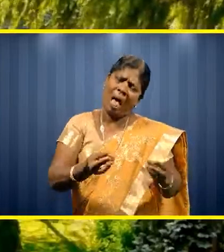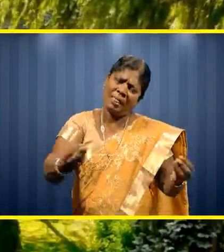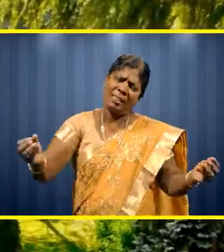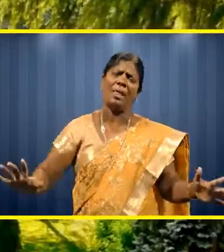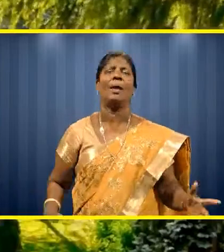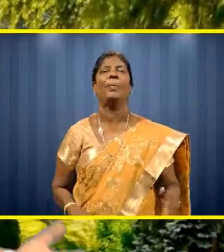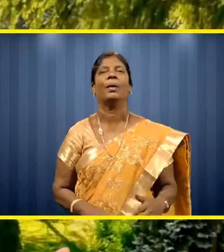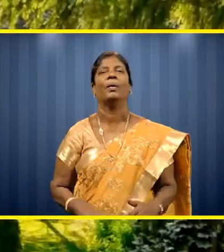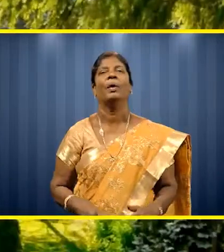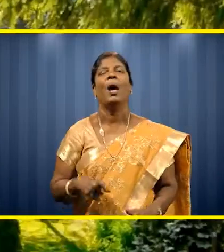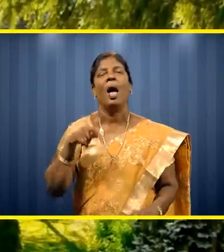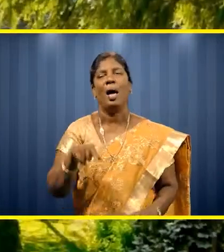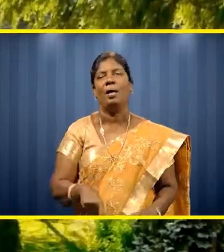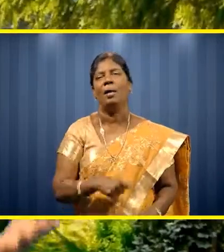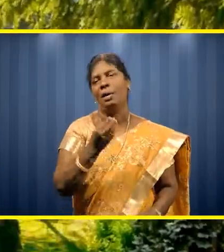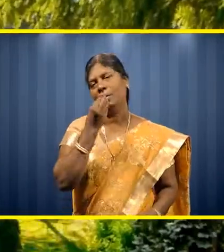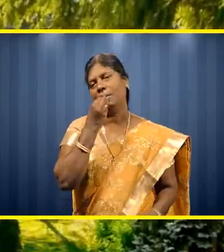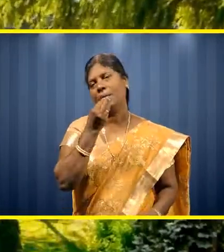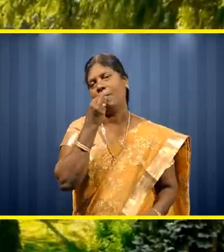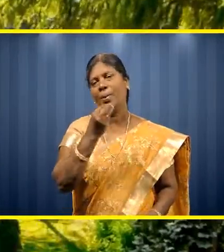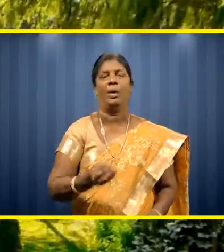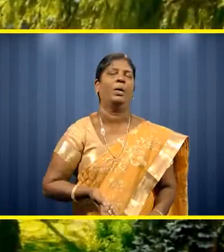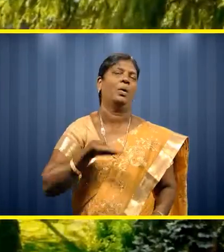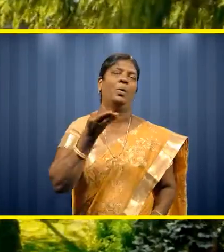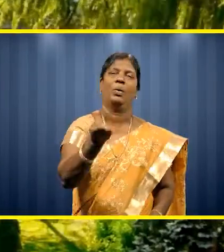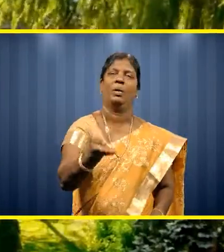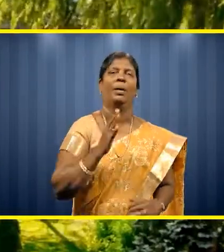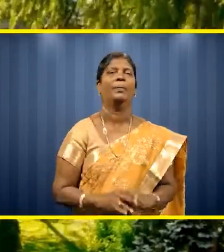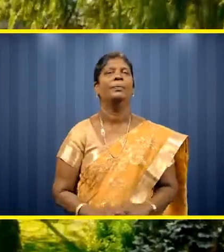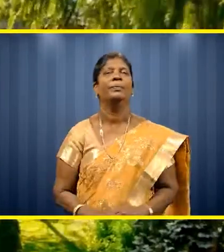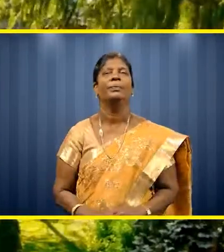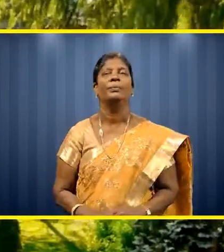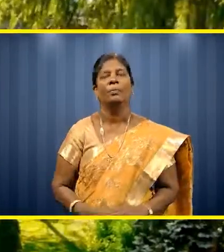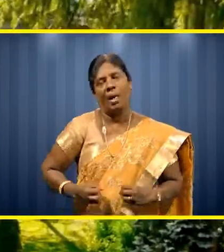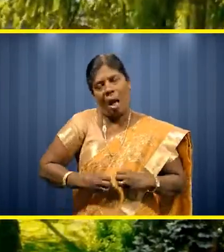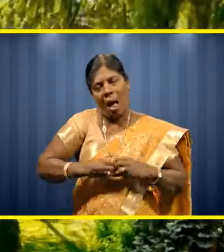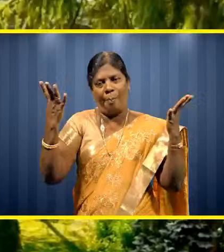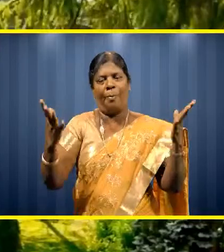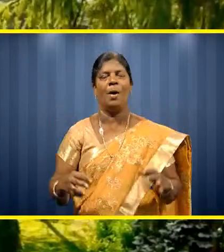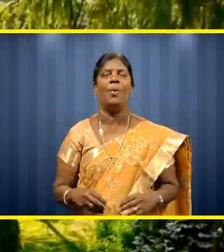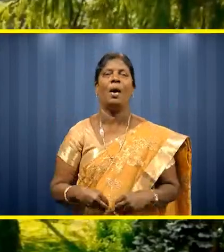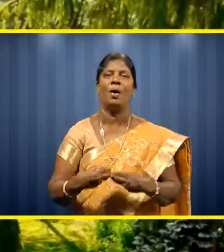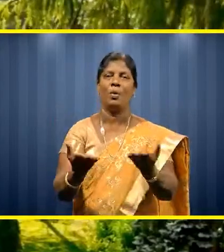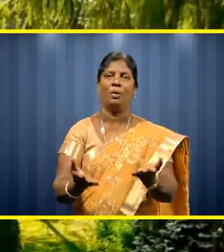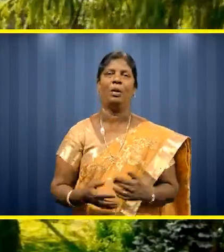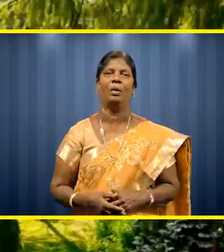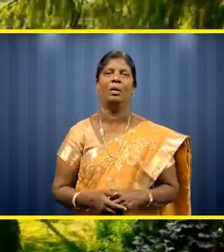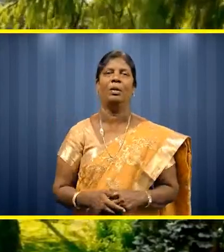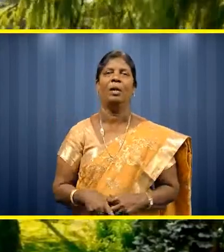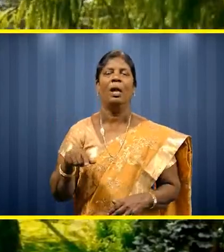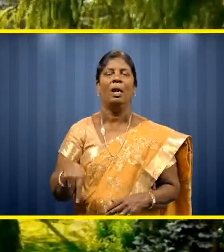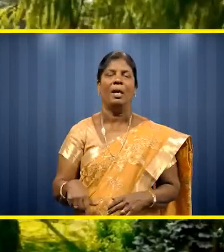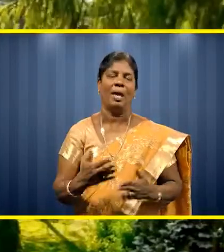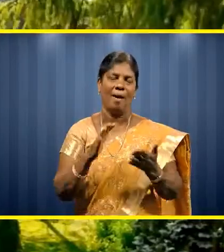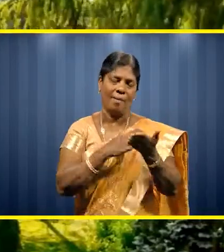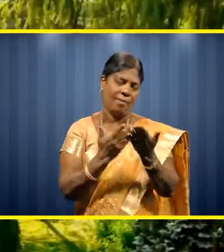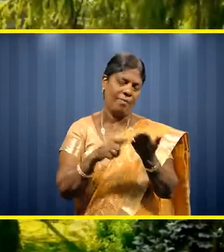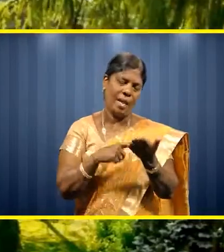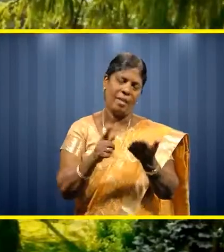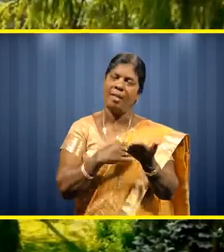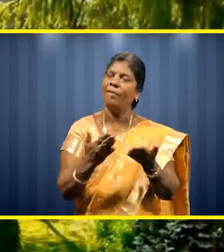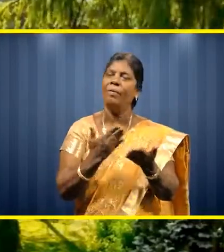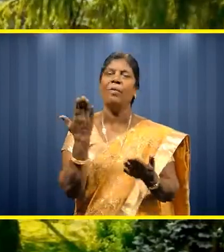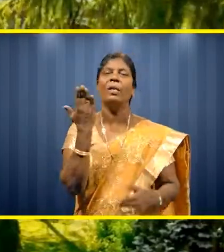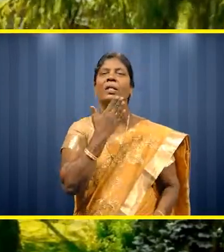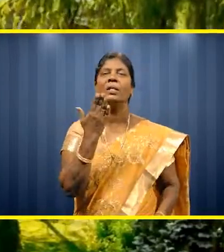இருந்த அத்தனை பேருக்கும் ஆண்டவர் அன்றைக்கு மாலை உணவு கொடுத்தார். அற்புதமாக உணவு கொடுத்தார். இந்த பகுதியில்